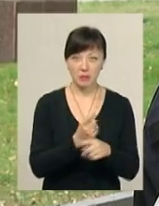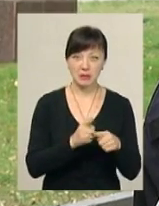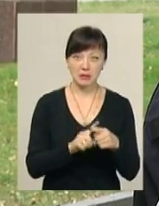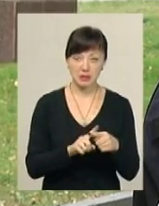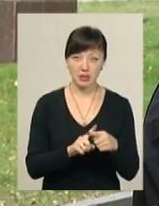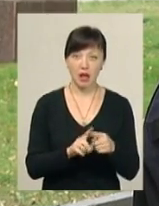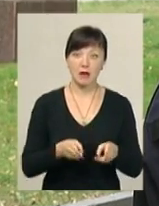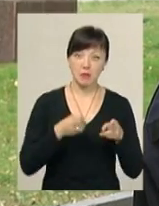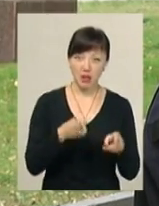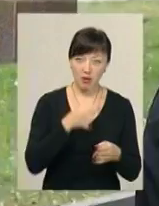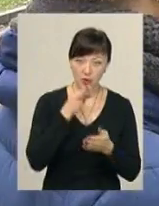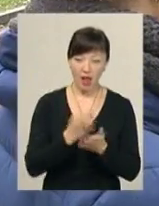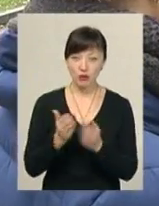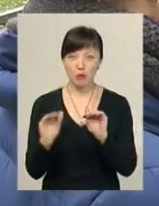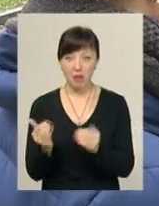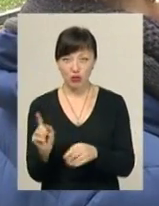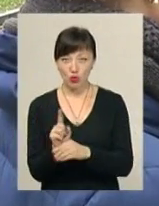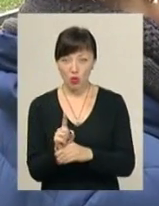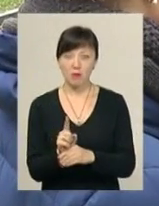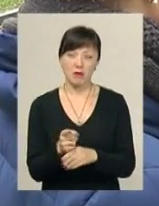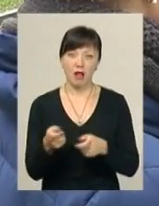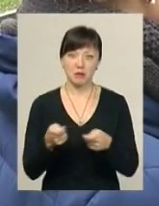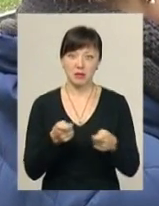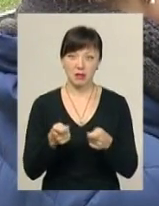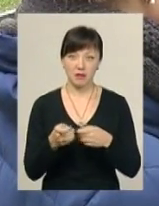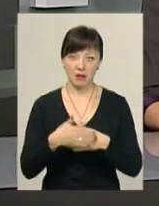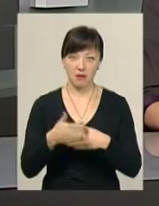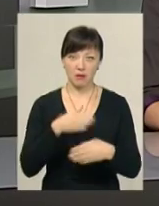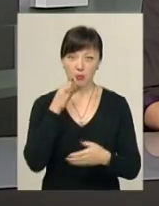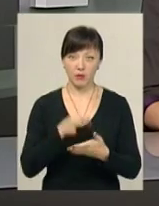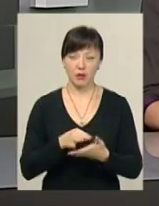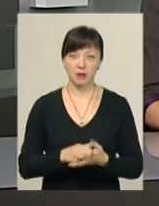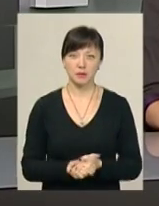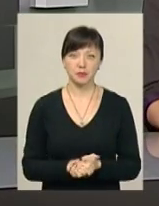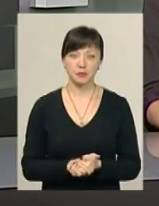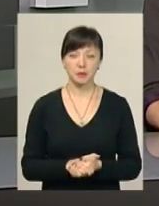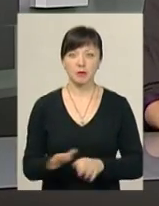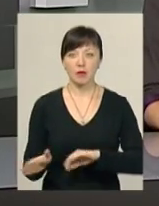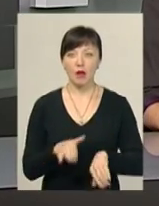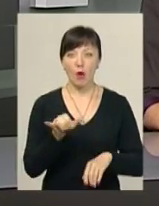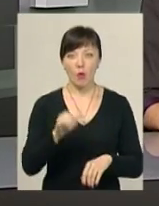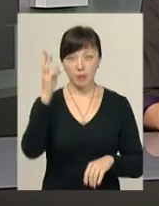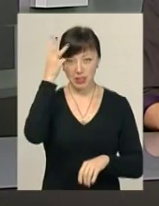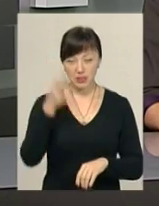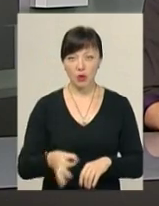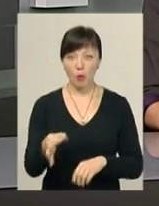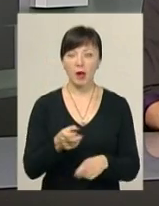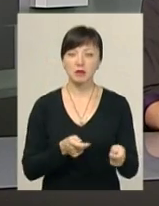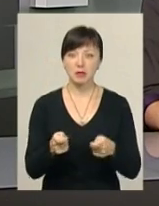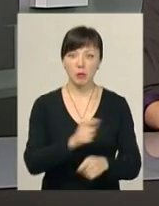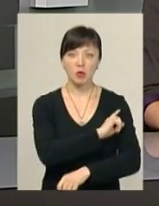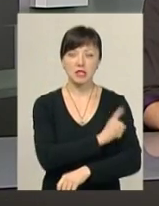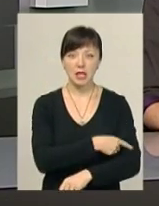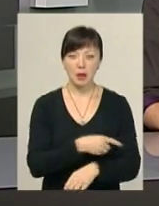буде кримінальна відповідальність, якщо менше, то адміністративна. У Хмельницькій облдержадміністрації